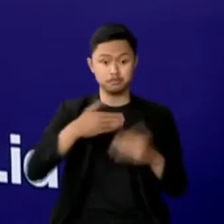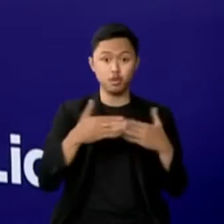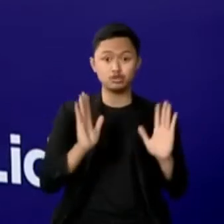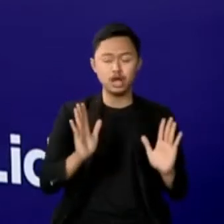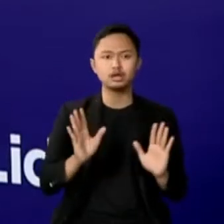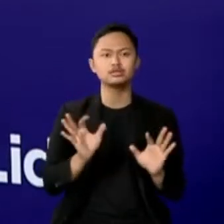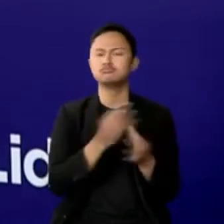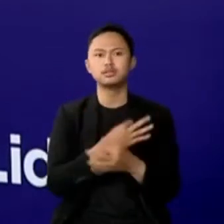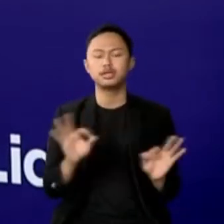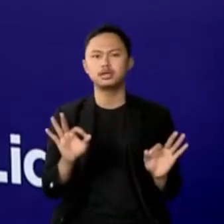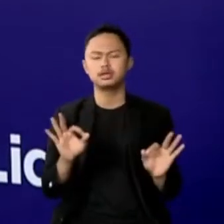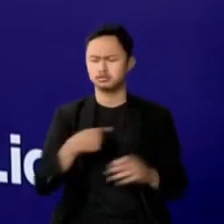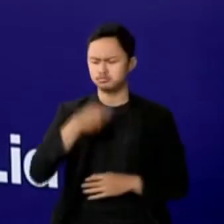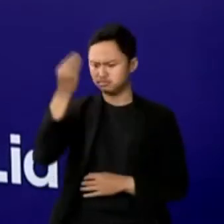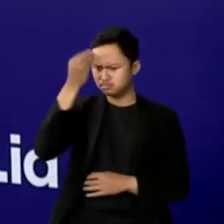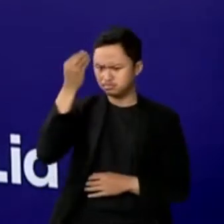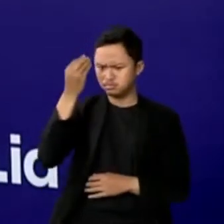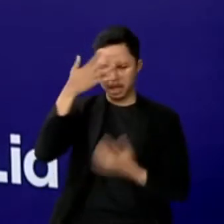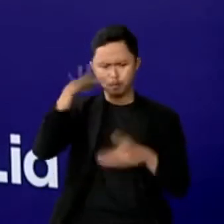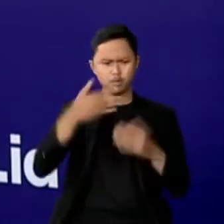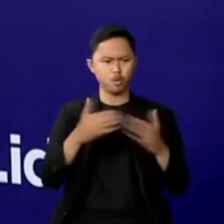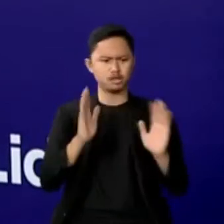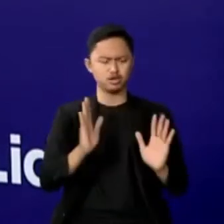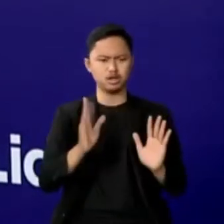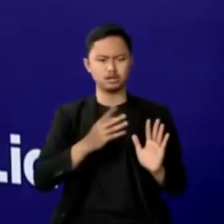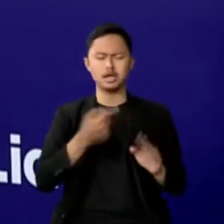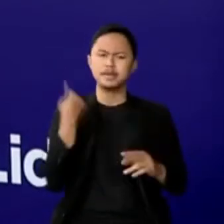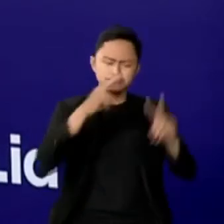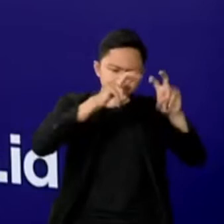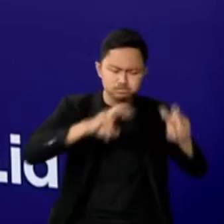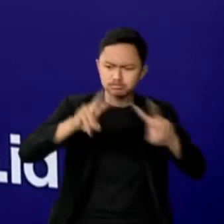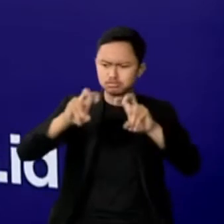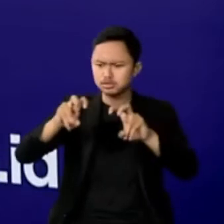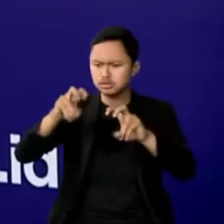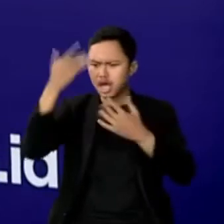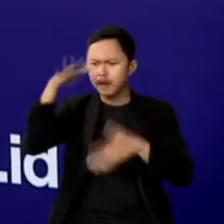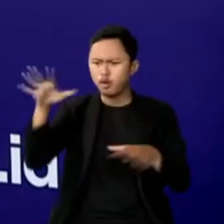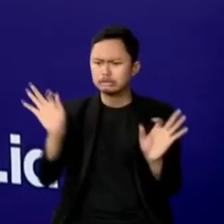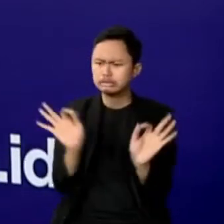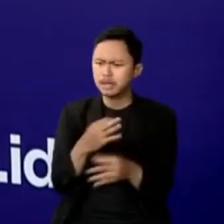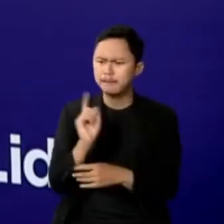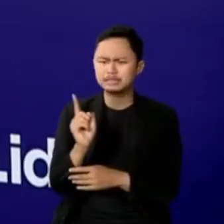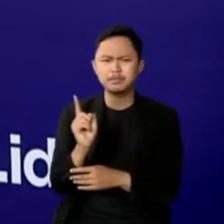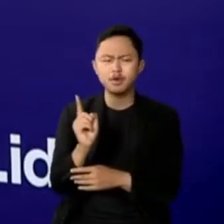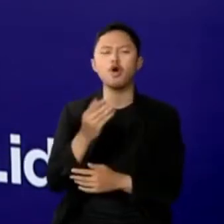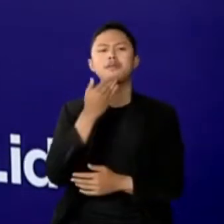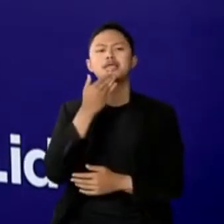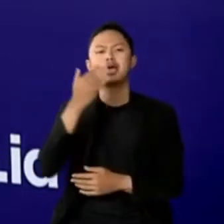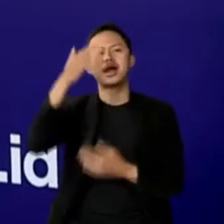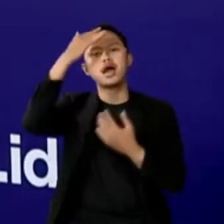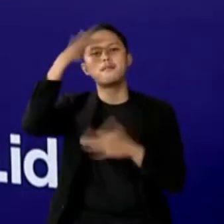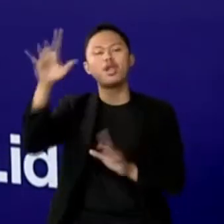Hai sebaliknya di mal itu sepi setelah kita analisa kena seperti ya mohon maaf karena yang datang ke moluccan umumnya orang yang